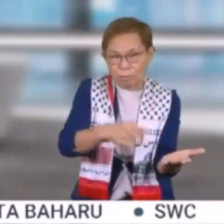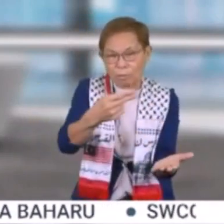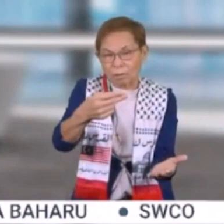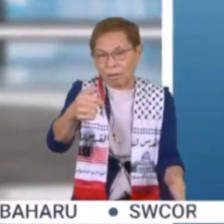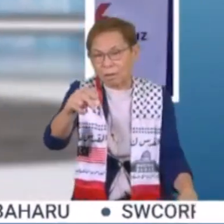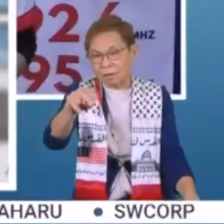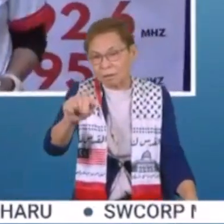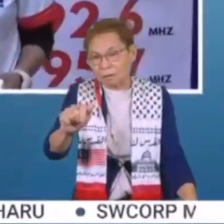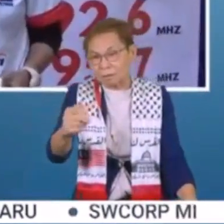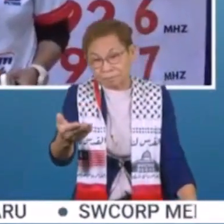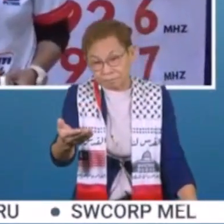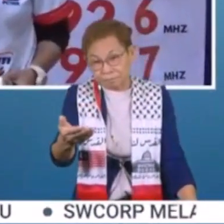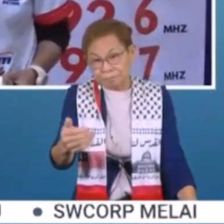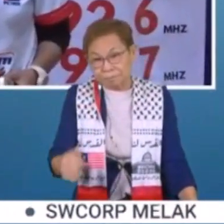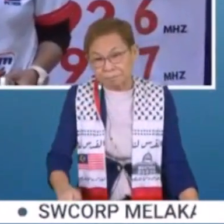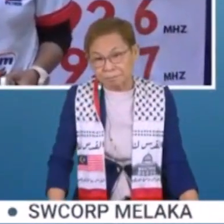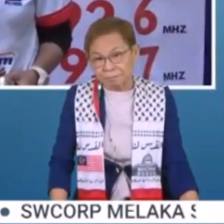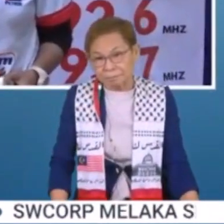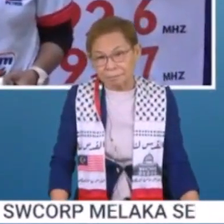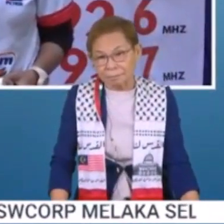Hana.